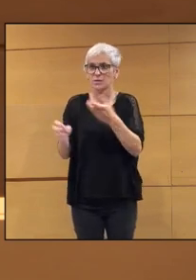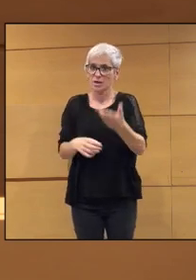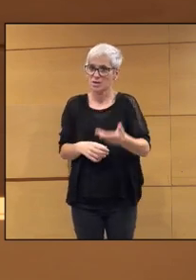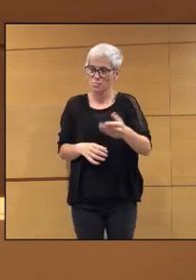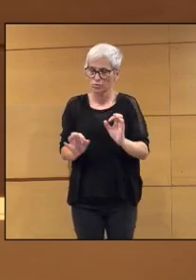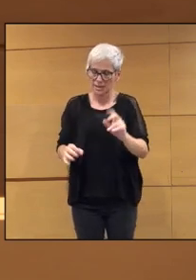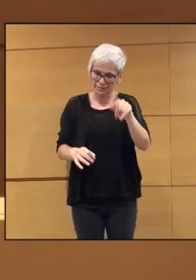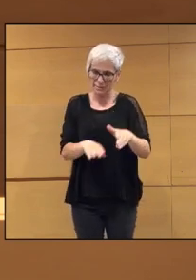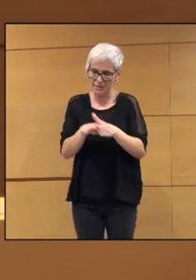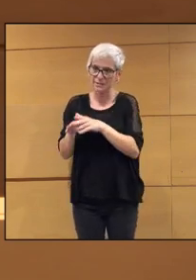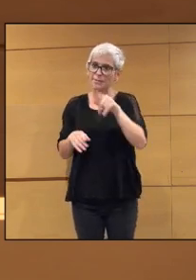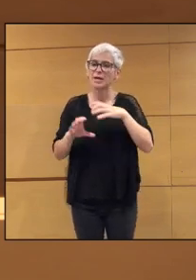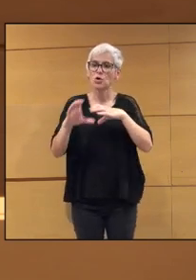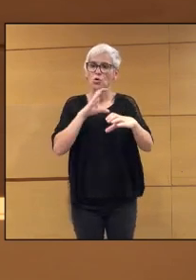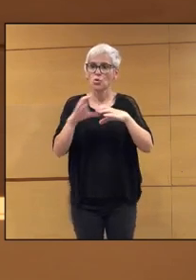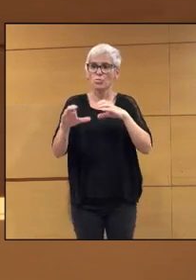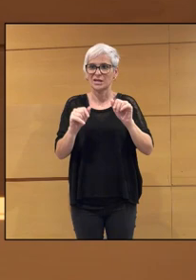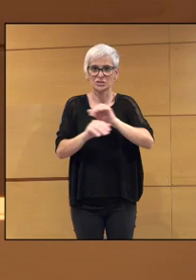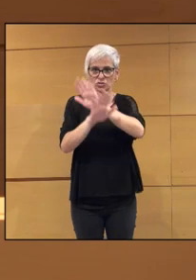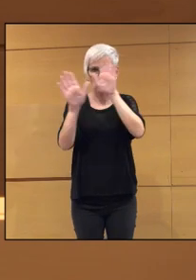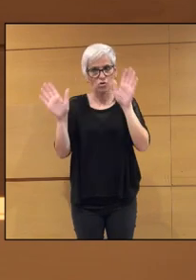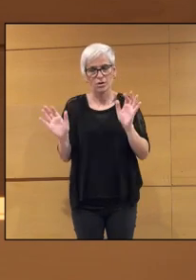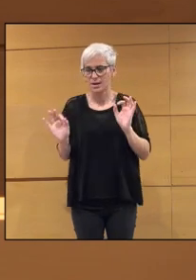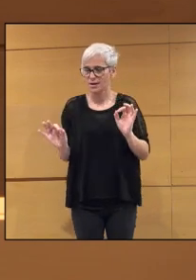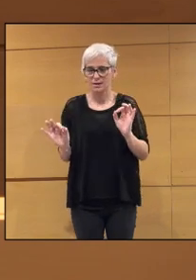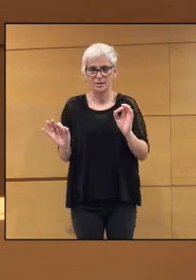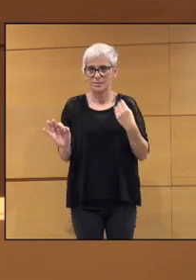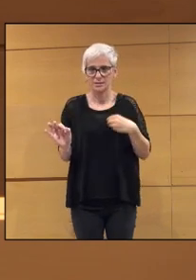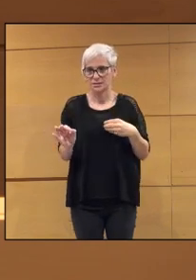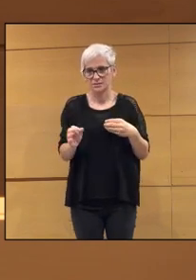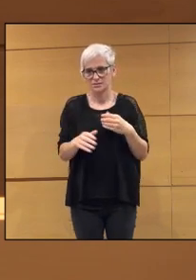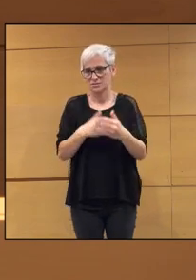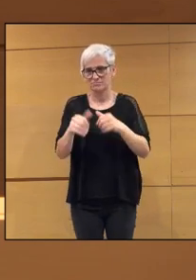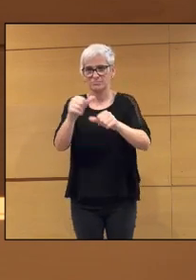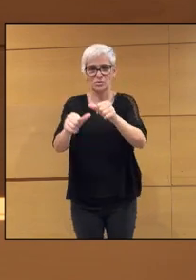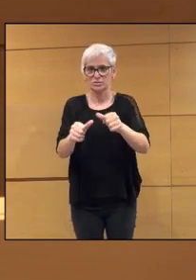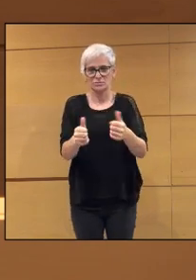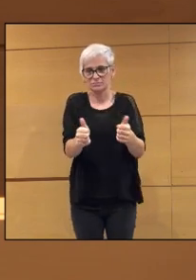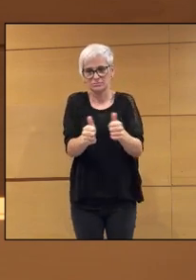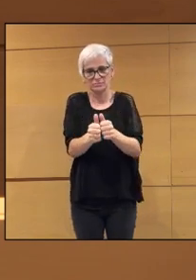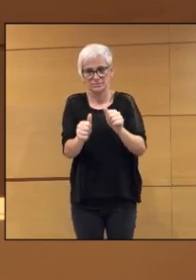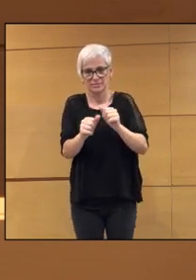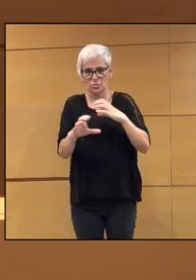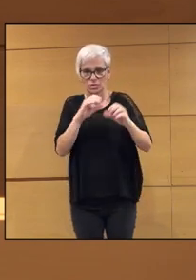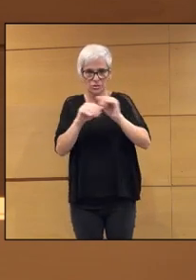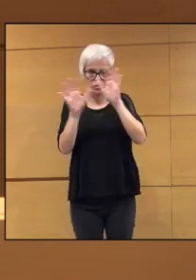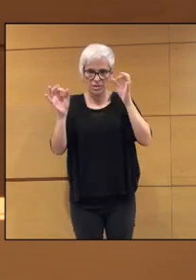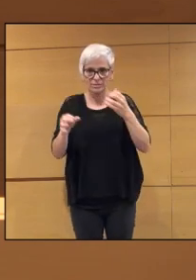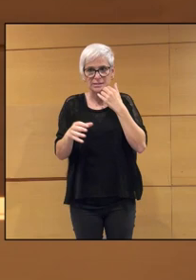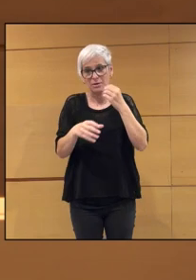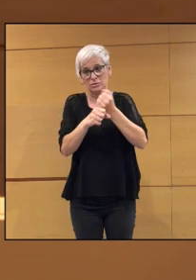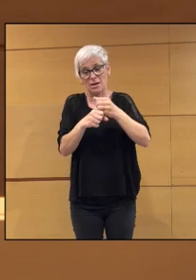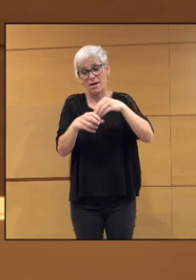important. I la comunicació clara ens ha d'acompanyar en aquest camí. Sabeu que és una altra de les línies de treball, no?, que s'està fent a la